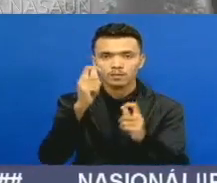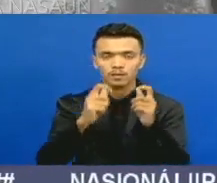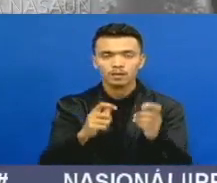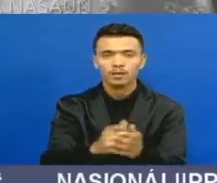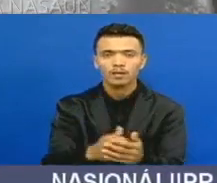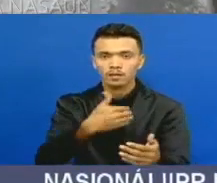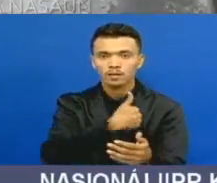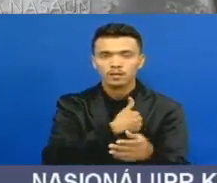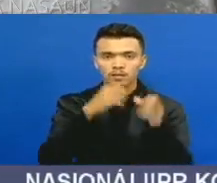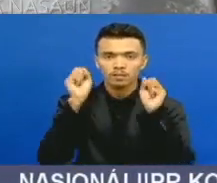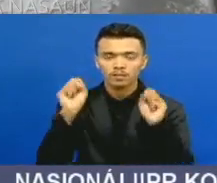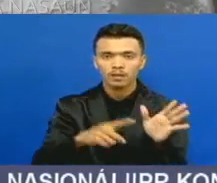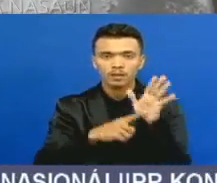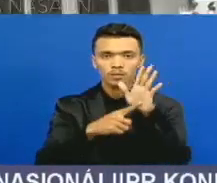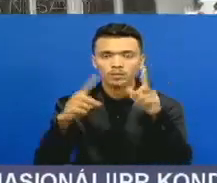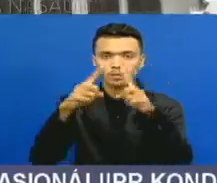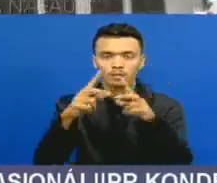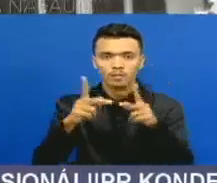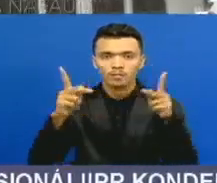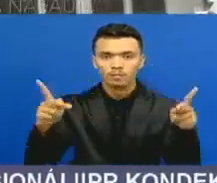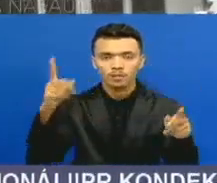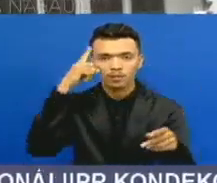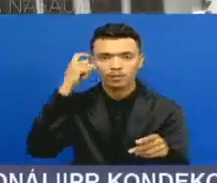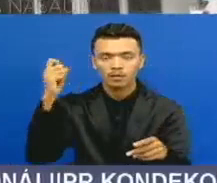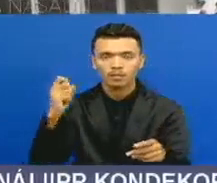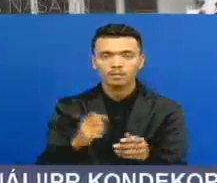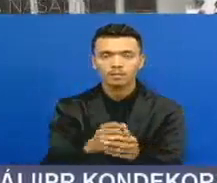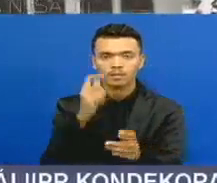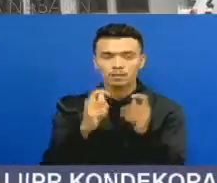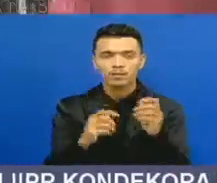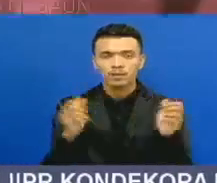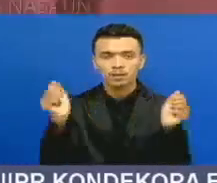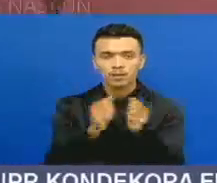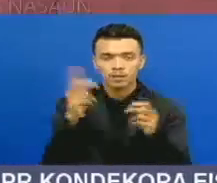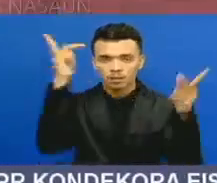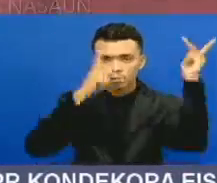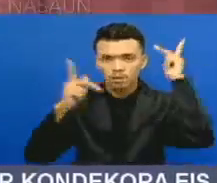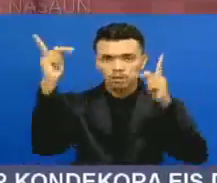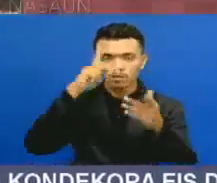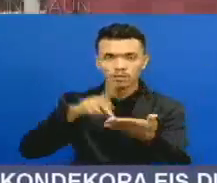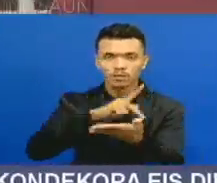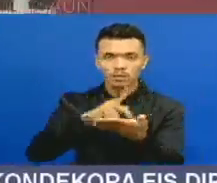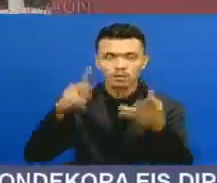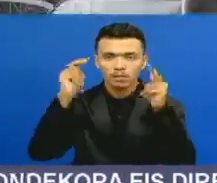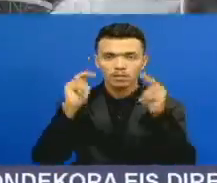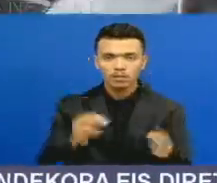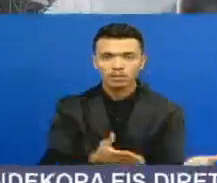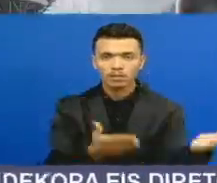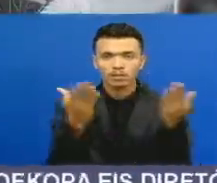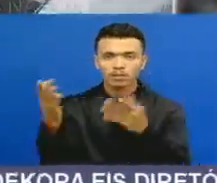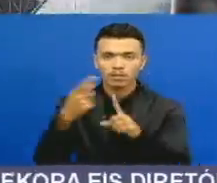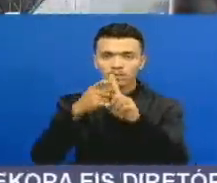Recurso Sidauk bele pronuncia ba público. Tamba recurso roto ligado ho caso crime sira. Tem que submeter-lhe